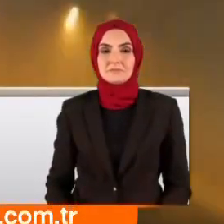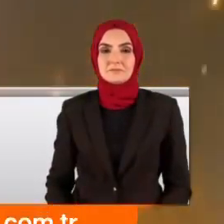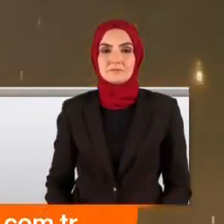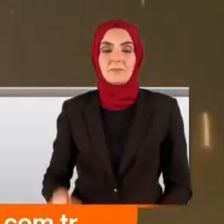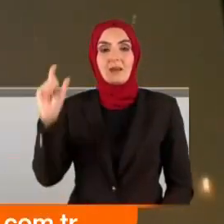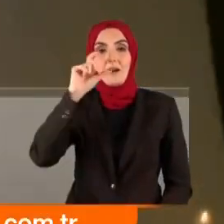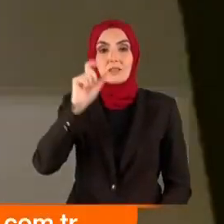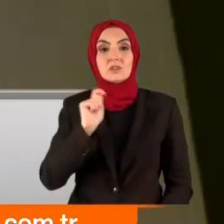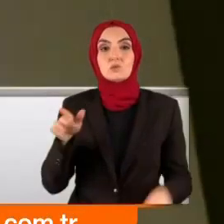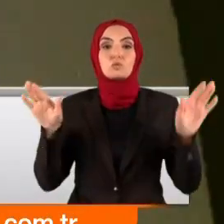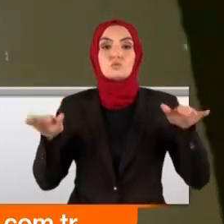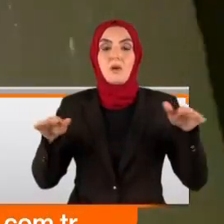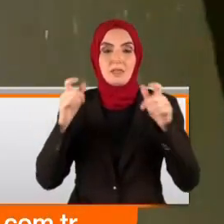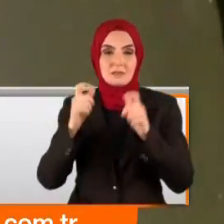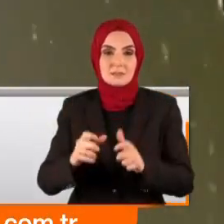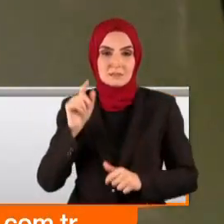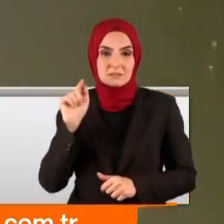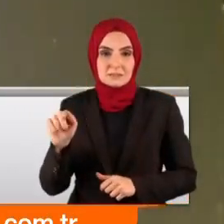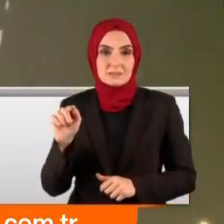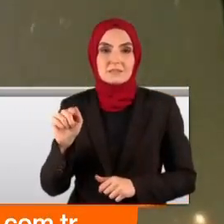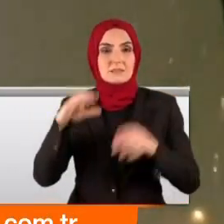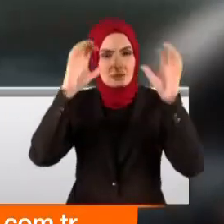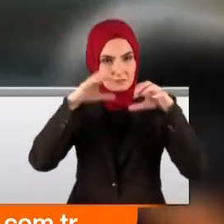Aydın Kuşadası'nda ise sağanak ve dolu etkiliydi.